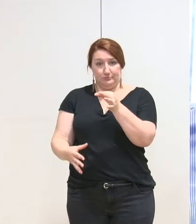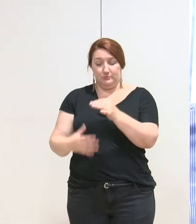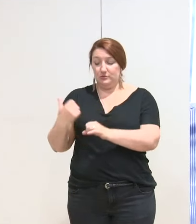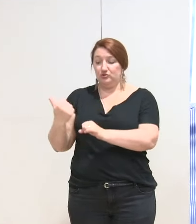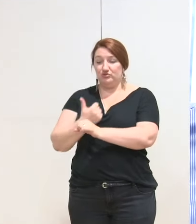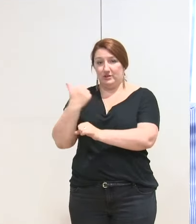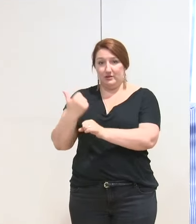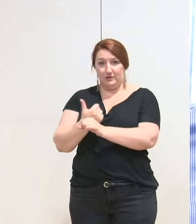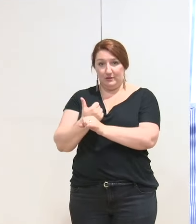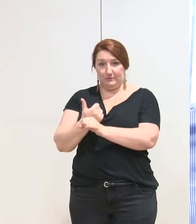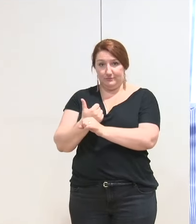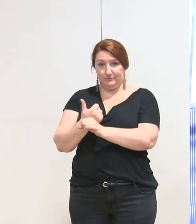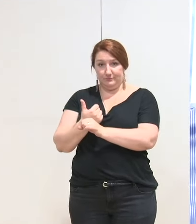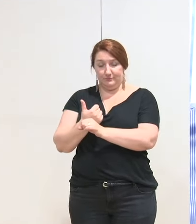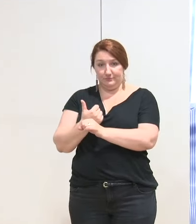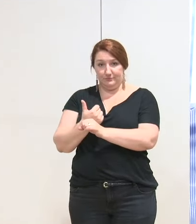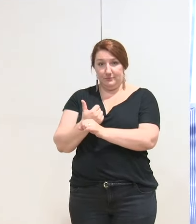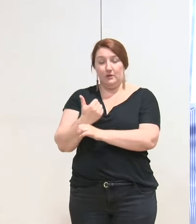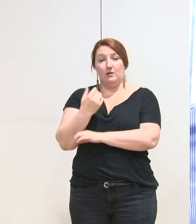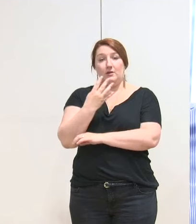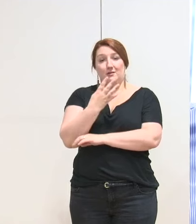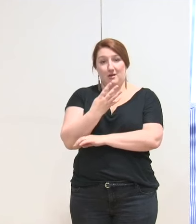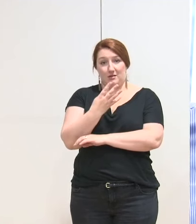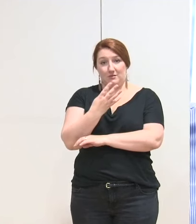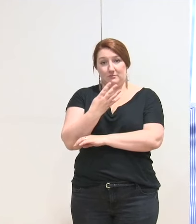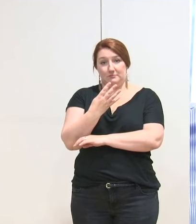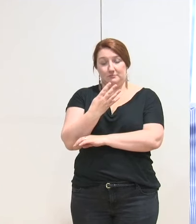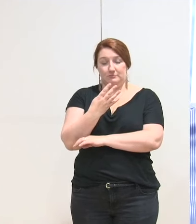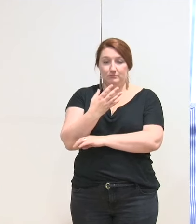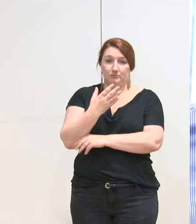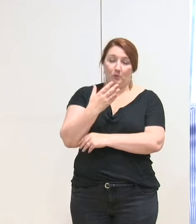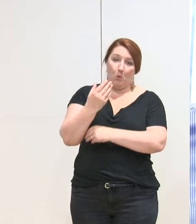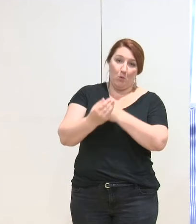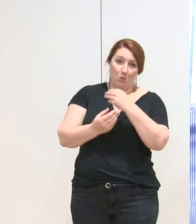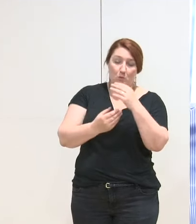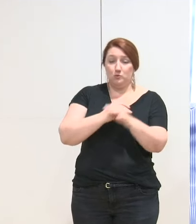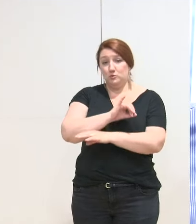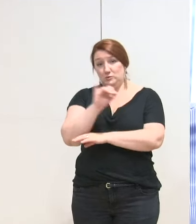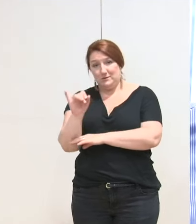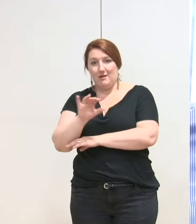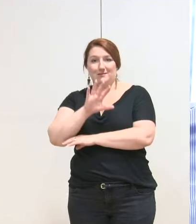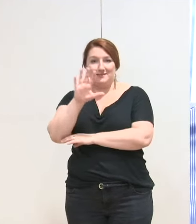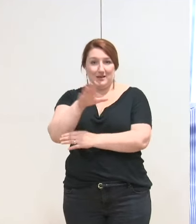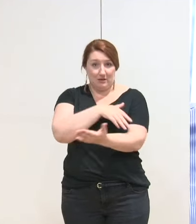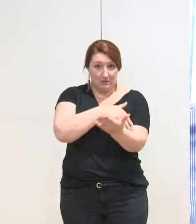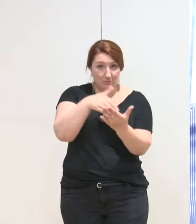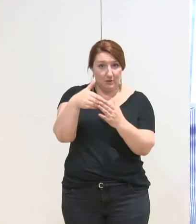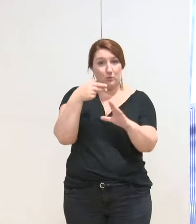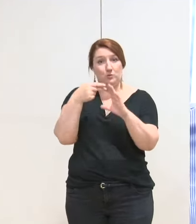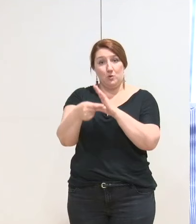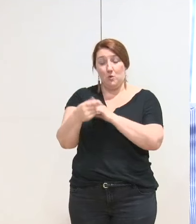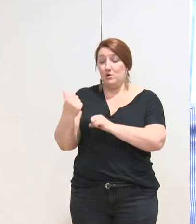année entre 4 et 5 million d'euros chaque